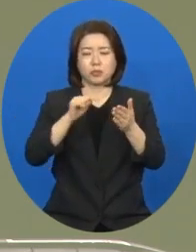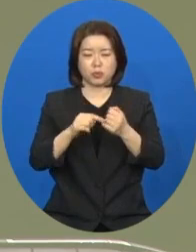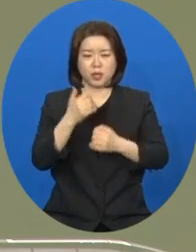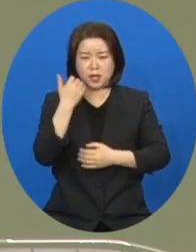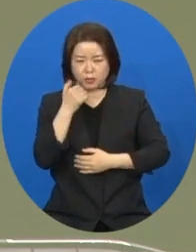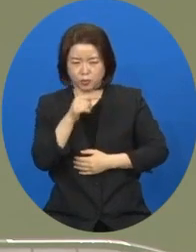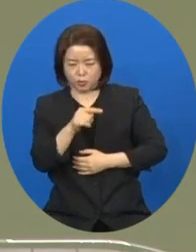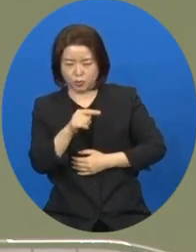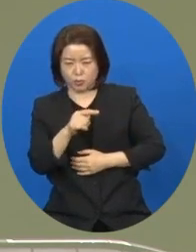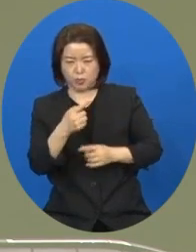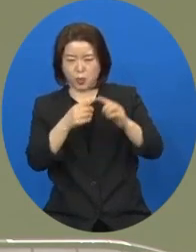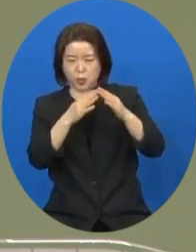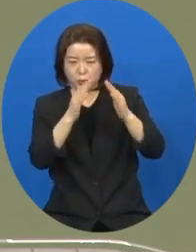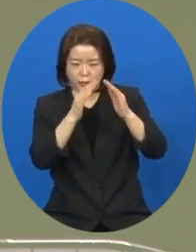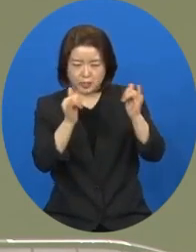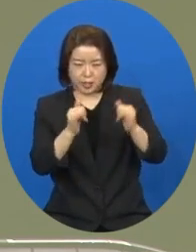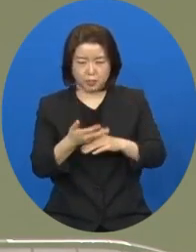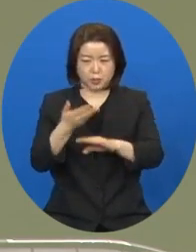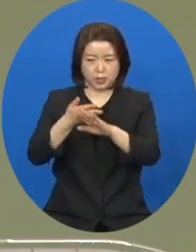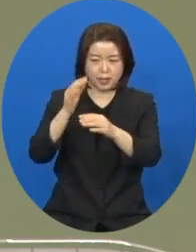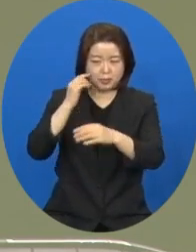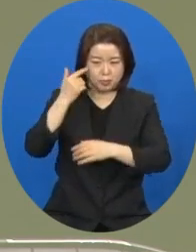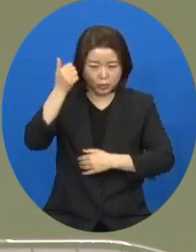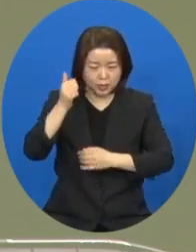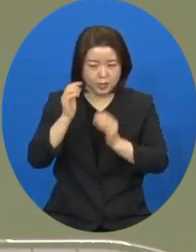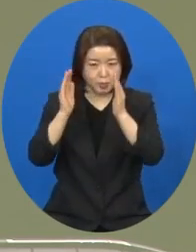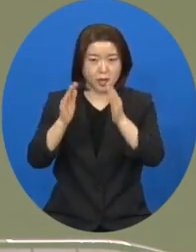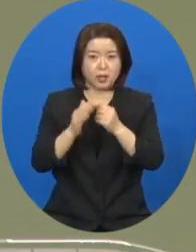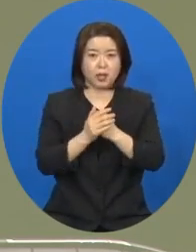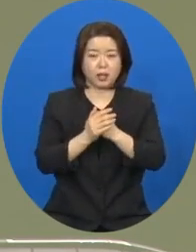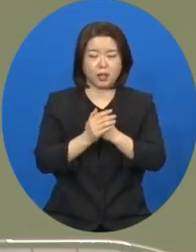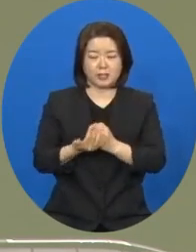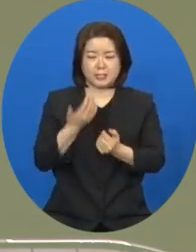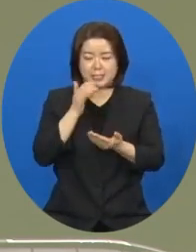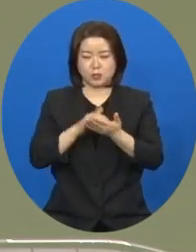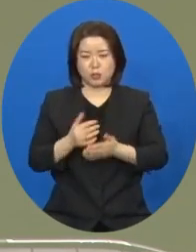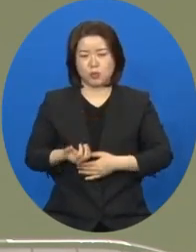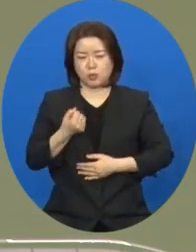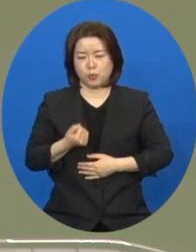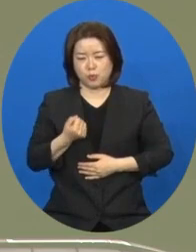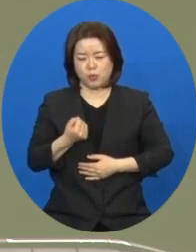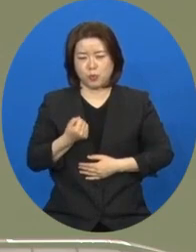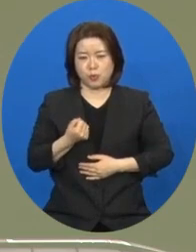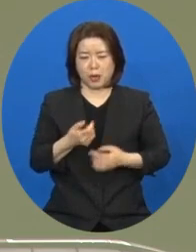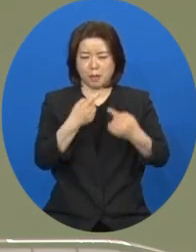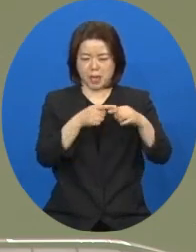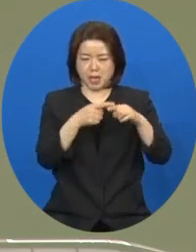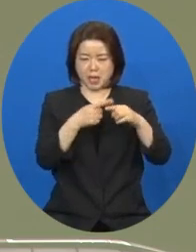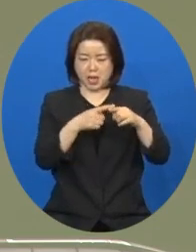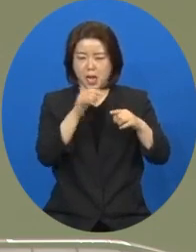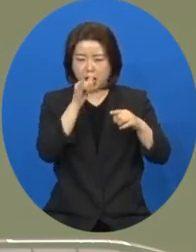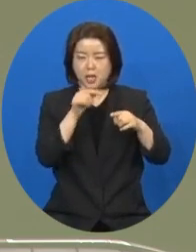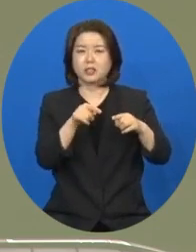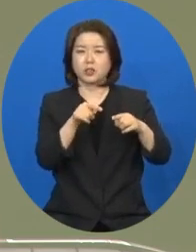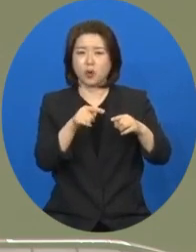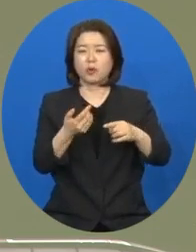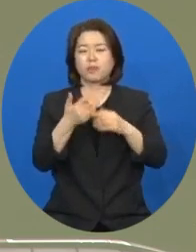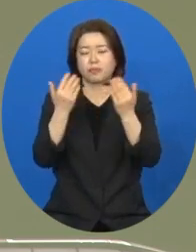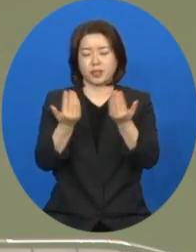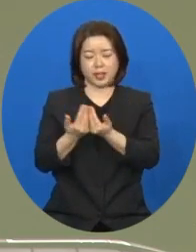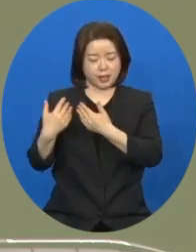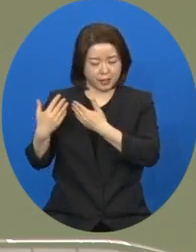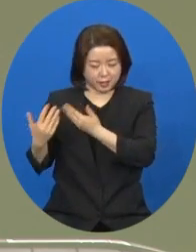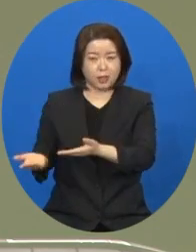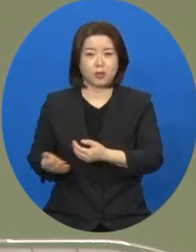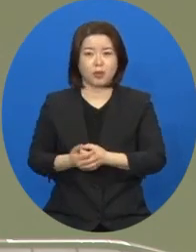누구를, 교인들을 향하여, 다른 목사님을 향하여 이게 돌을 들고 있었던 걸 다 내려놨다고. 그게